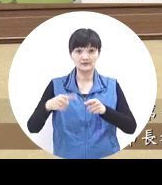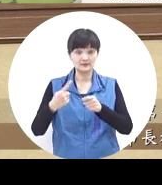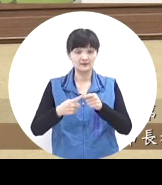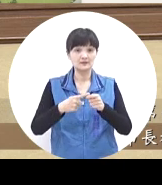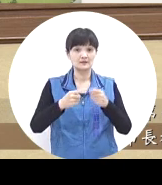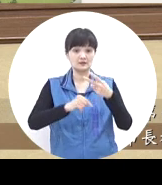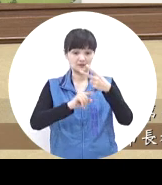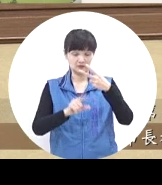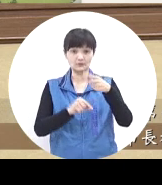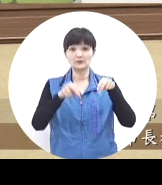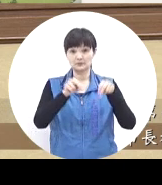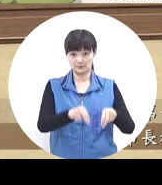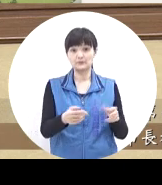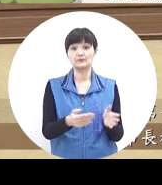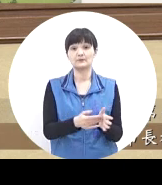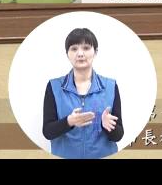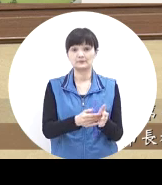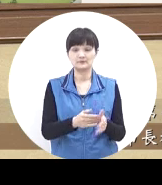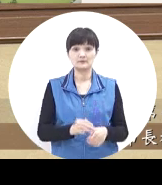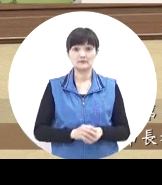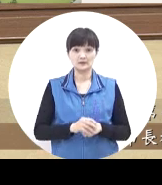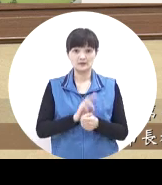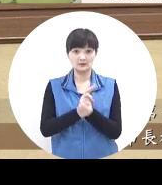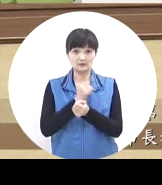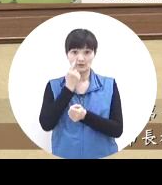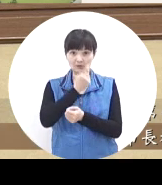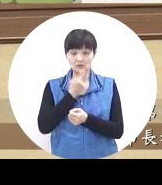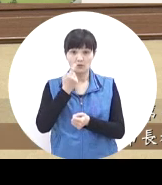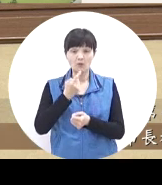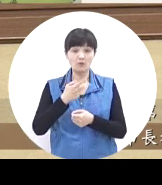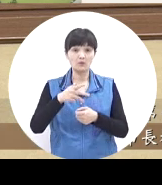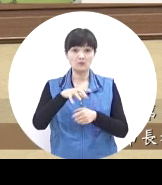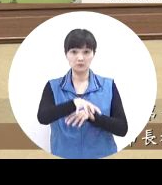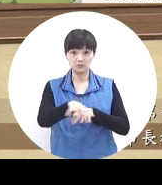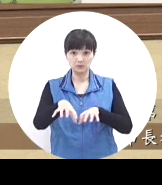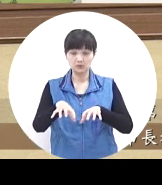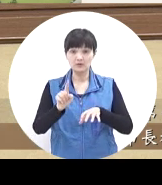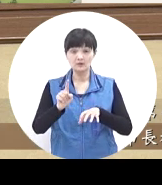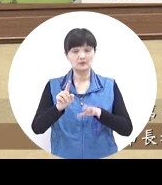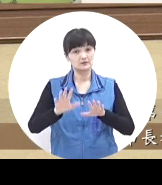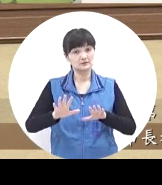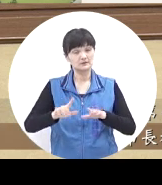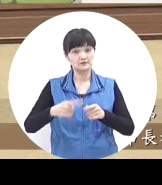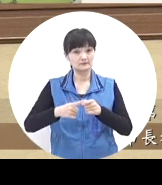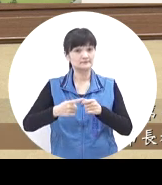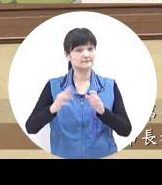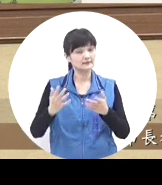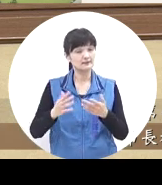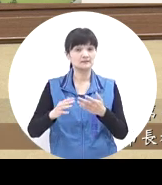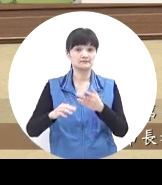口工一在今年的从化上下半年就可以开始做好土地分